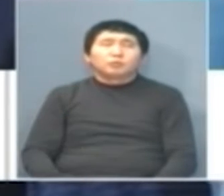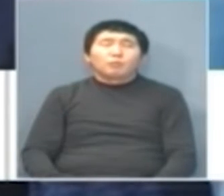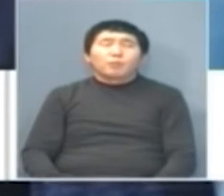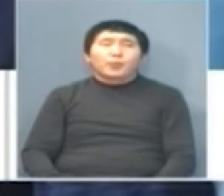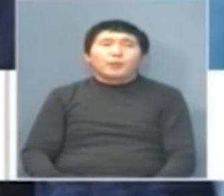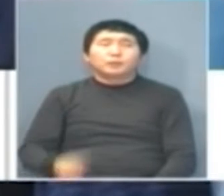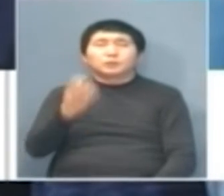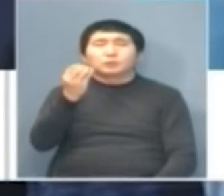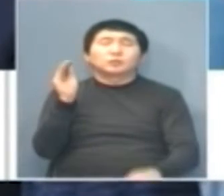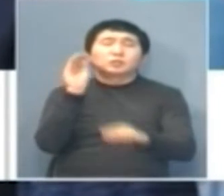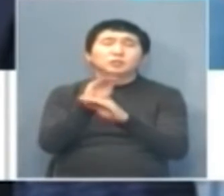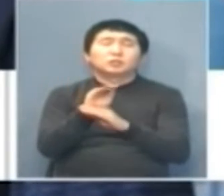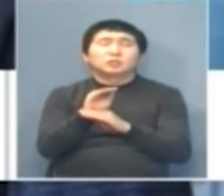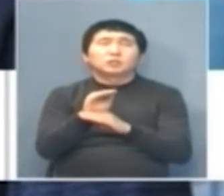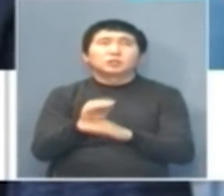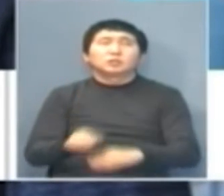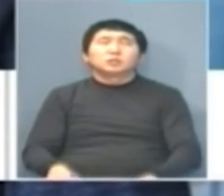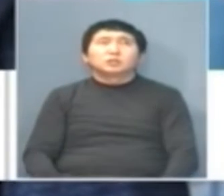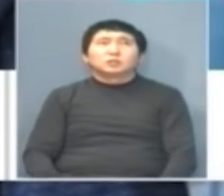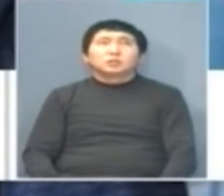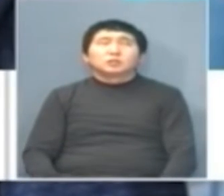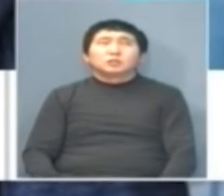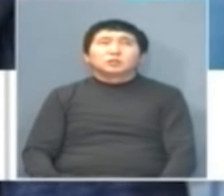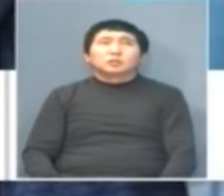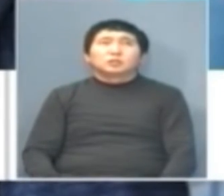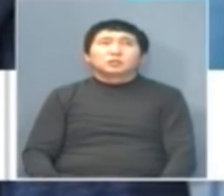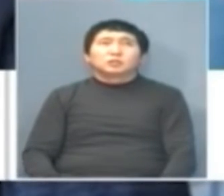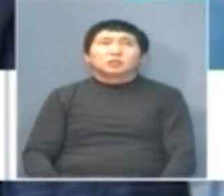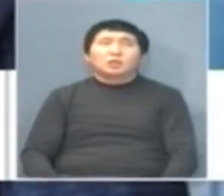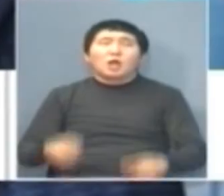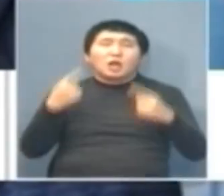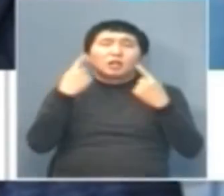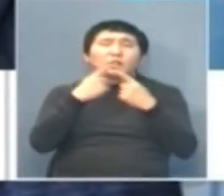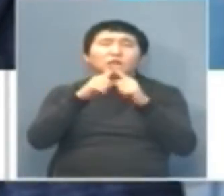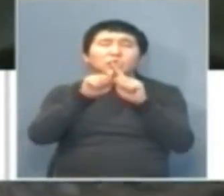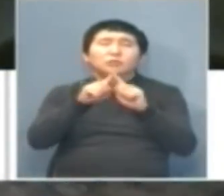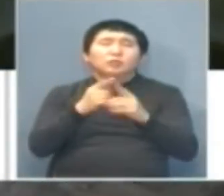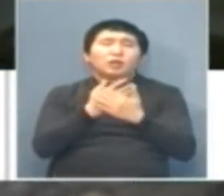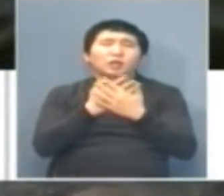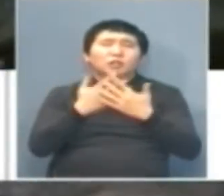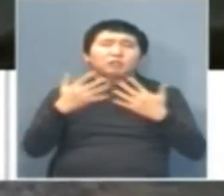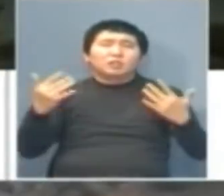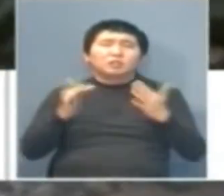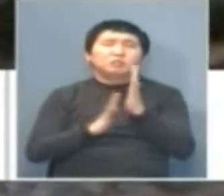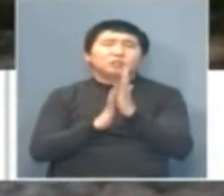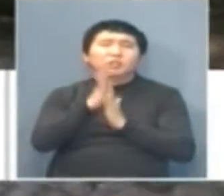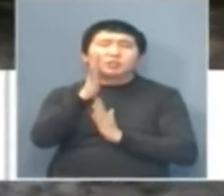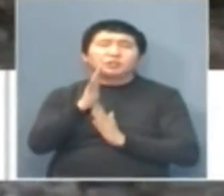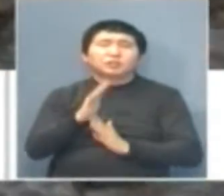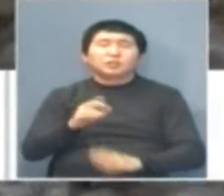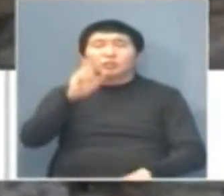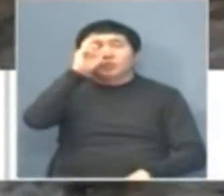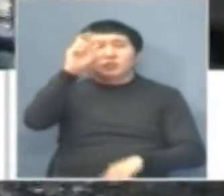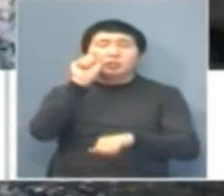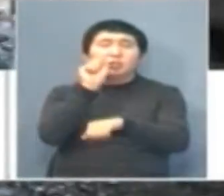Еще дополнительно, конечно, мы внедряем технологию товарного выращивания. С увеличением государственного заказа